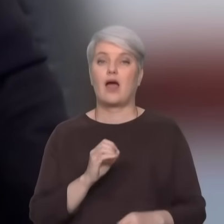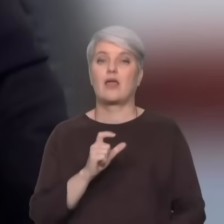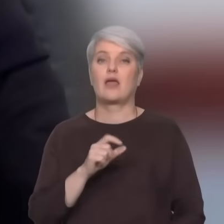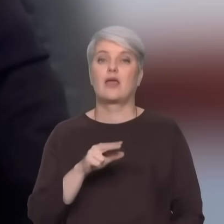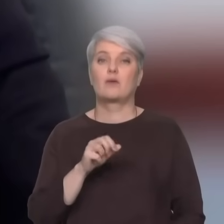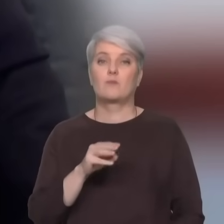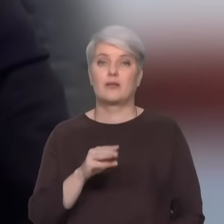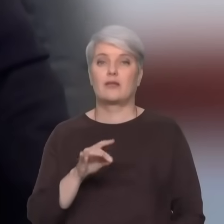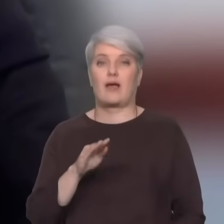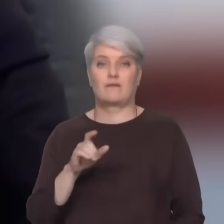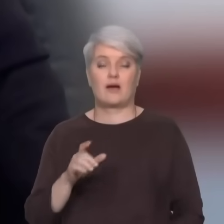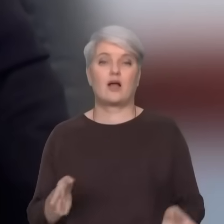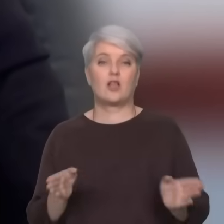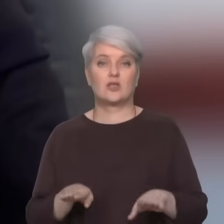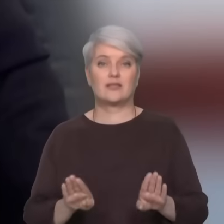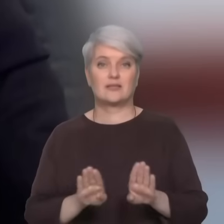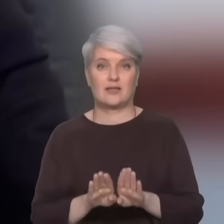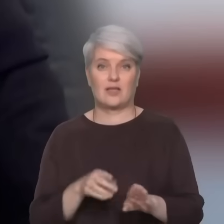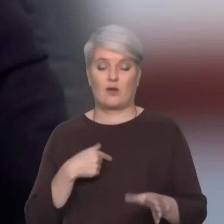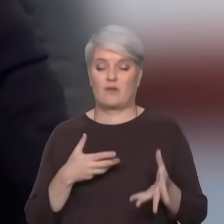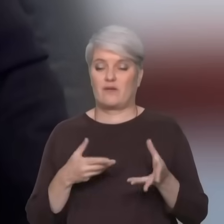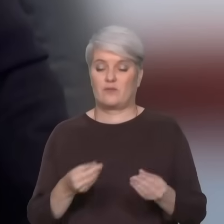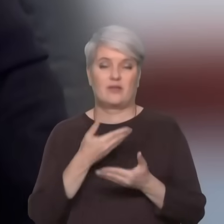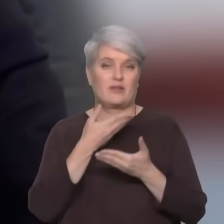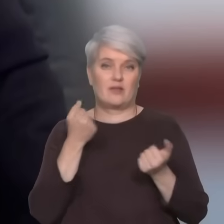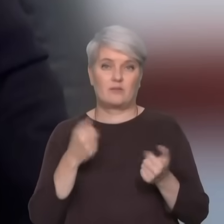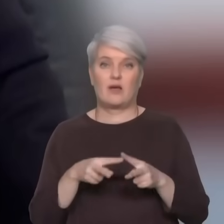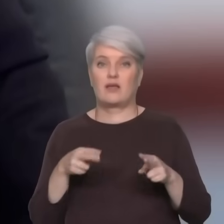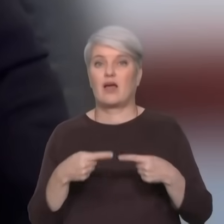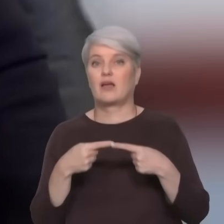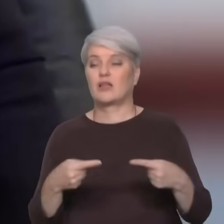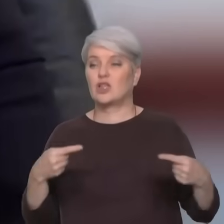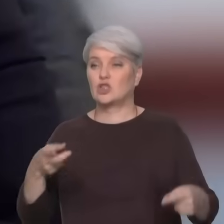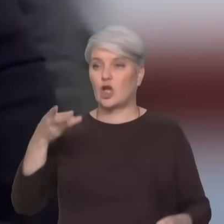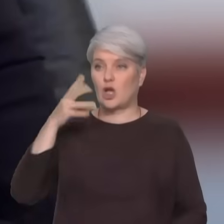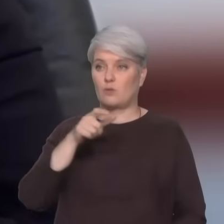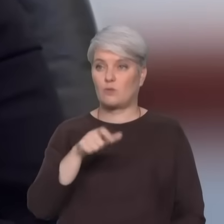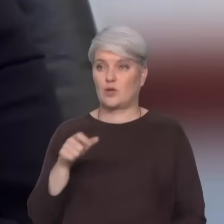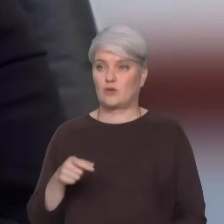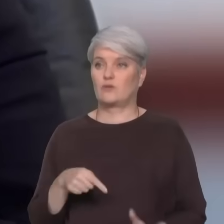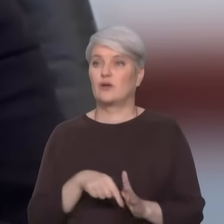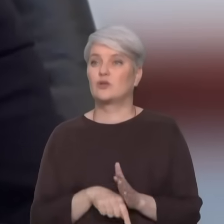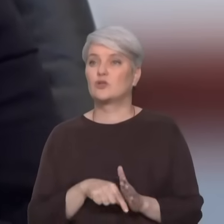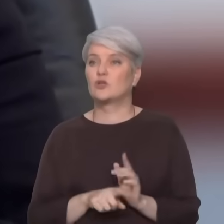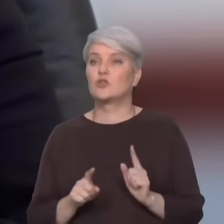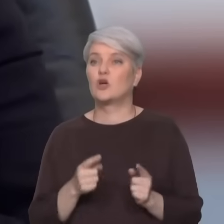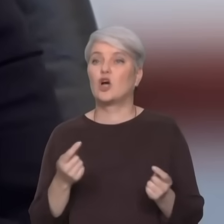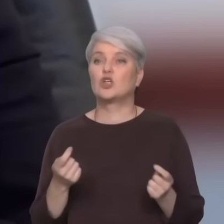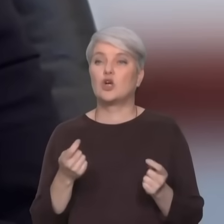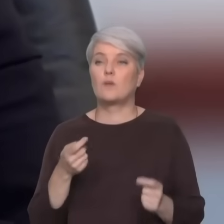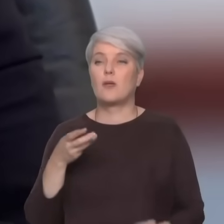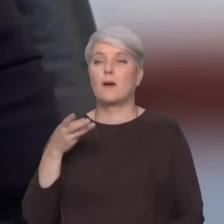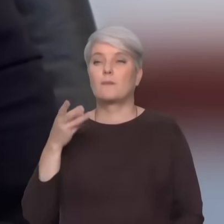закритим. І впливу ми на це не маємо, як і не мають інші посольства. Тобто мова йде про те, що жодне із